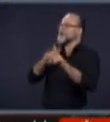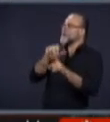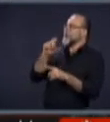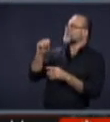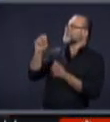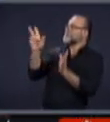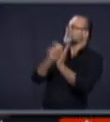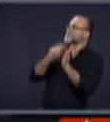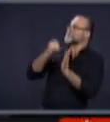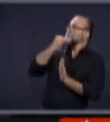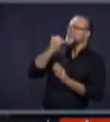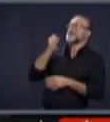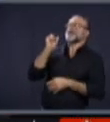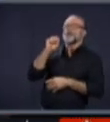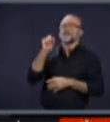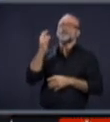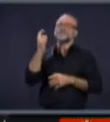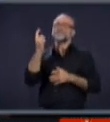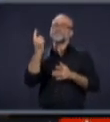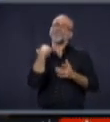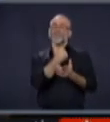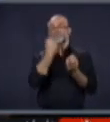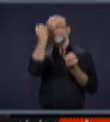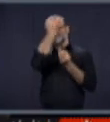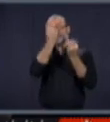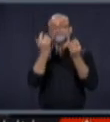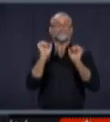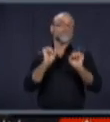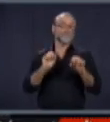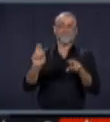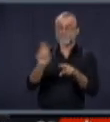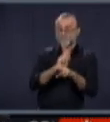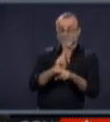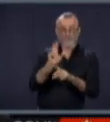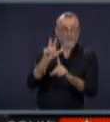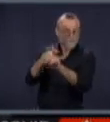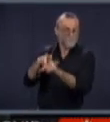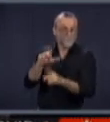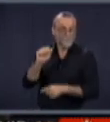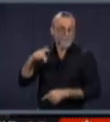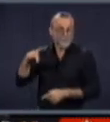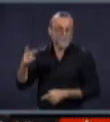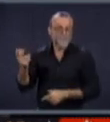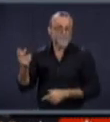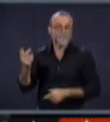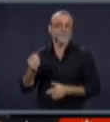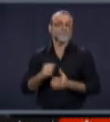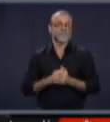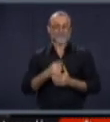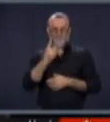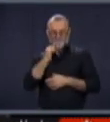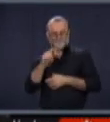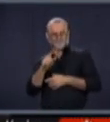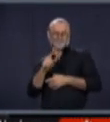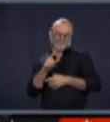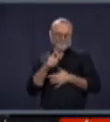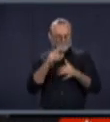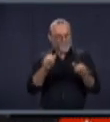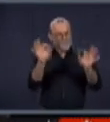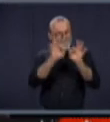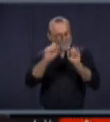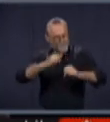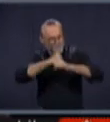de COVID. Oui, nous envisageons de pouvoir utiliser cette application. C'est important, bien